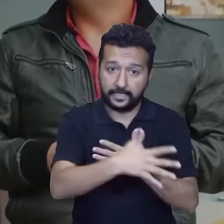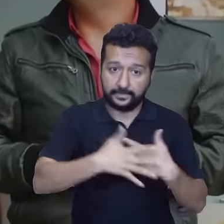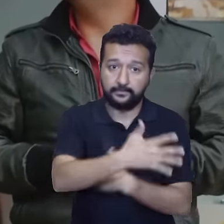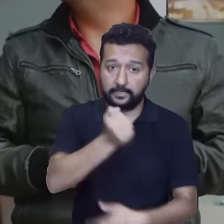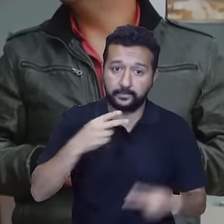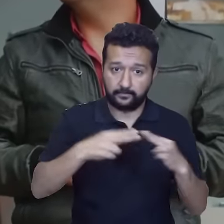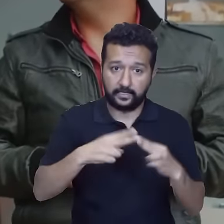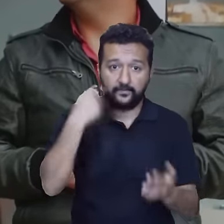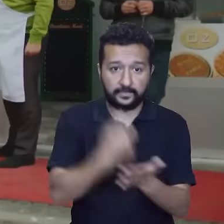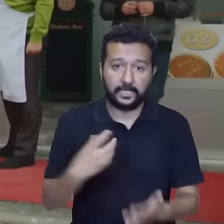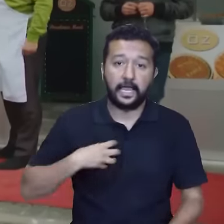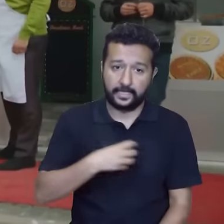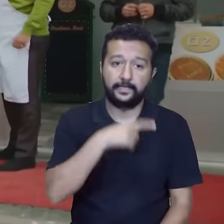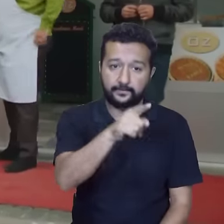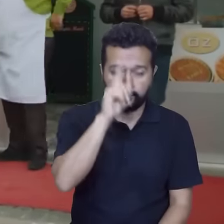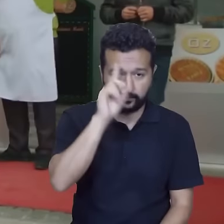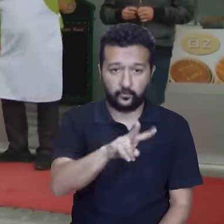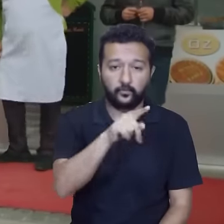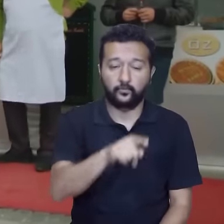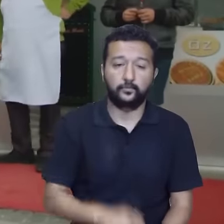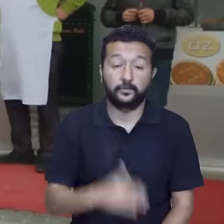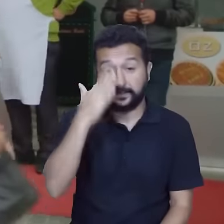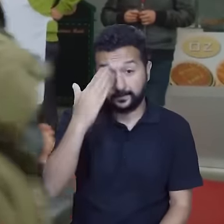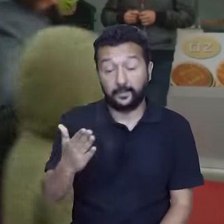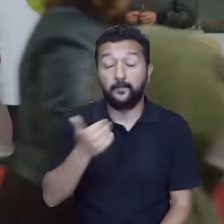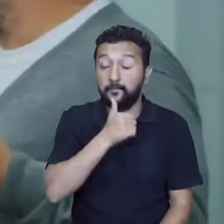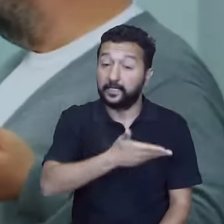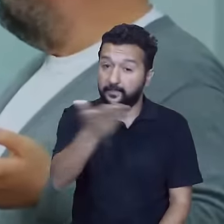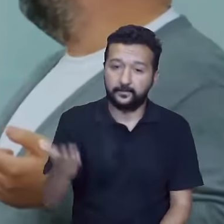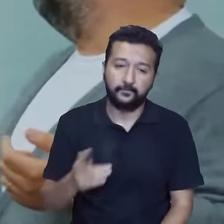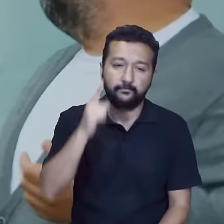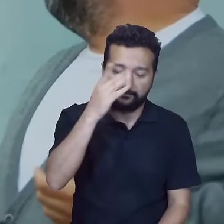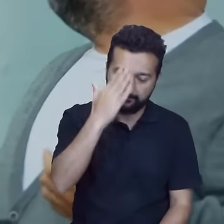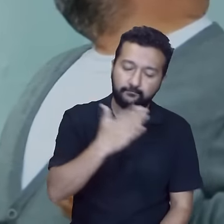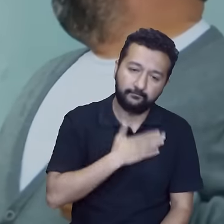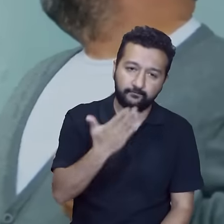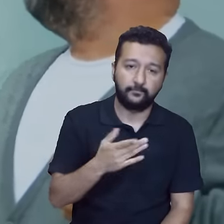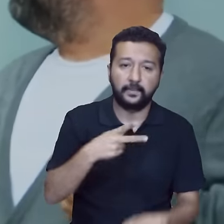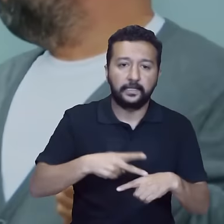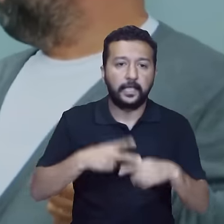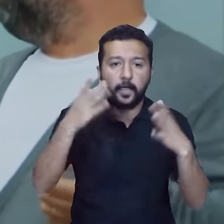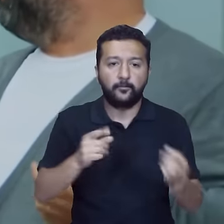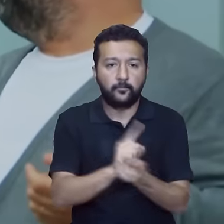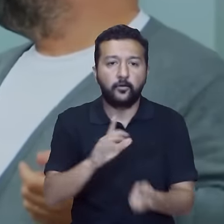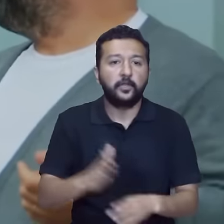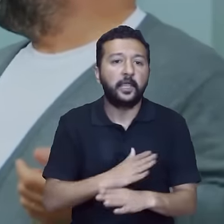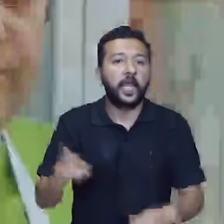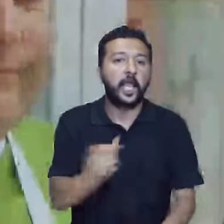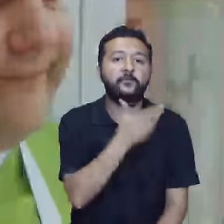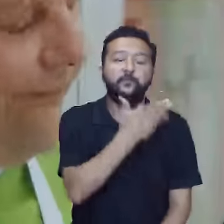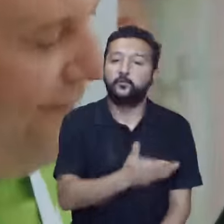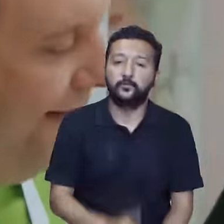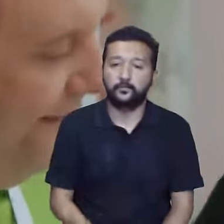alacağım o baklavanın parasını anandan. Vay be. Selamun aleyküm beyler. Aleyküm selam. Ya Zeki hayırdır oğlum? Senin oğlan niye kaçıyor